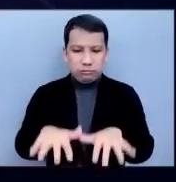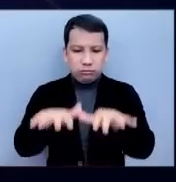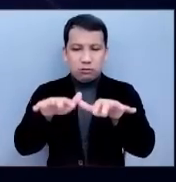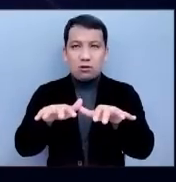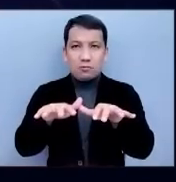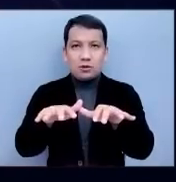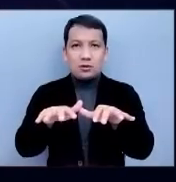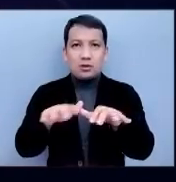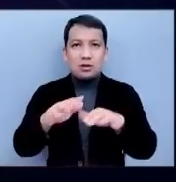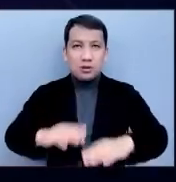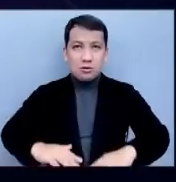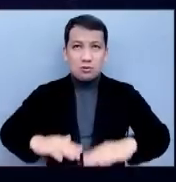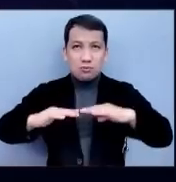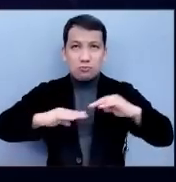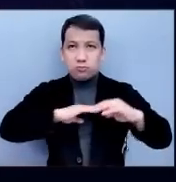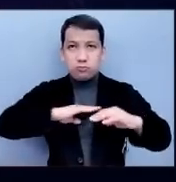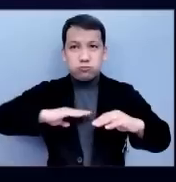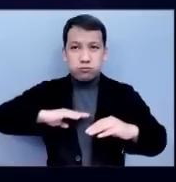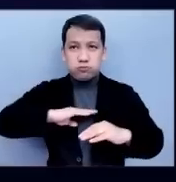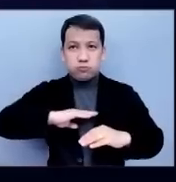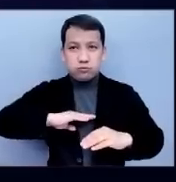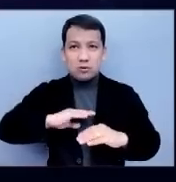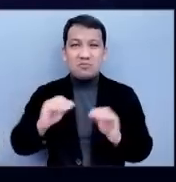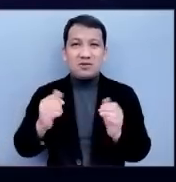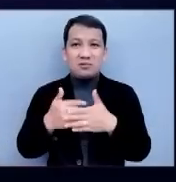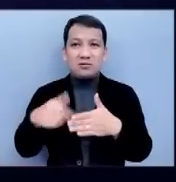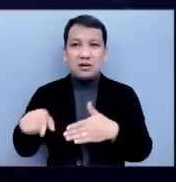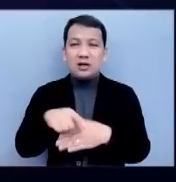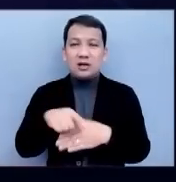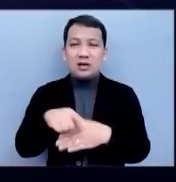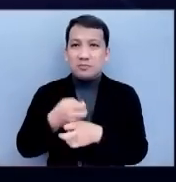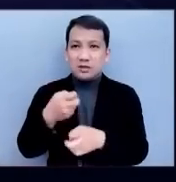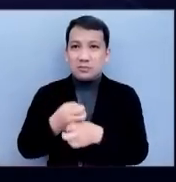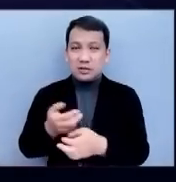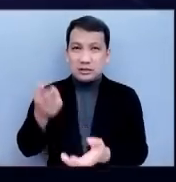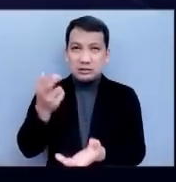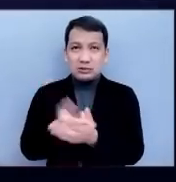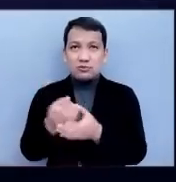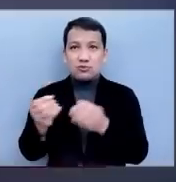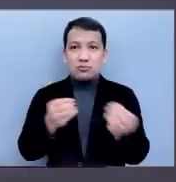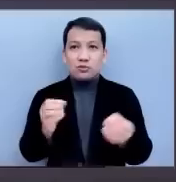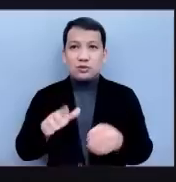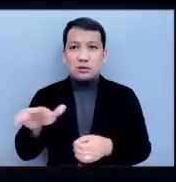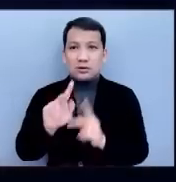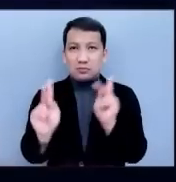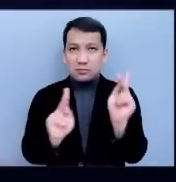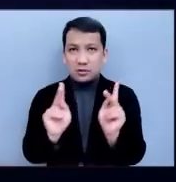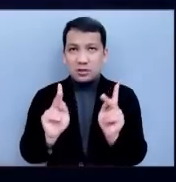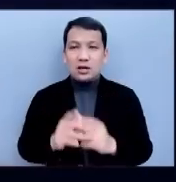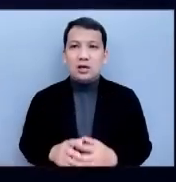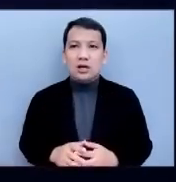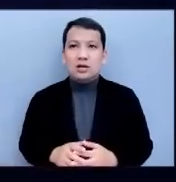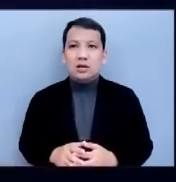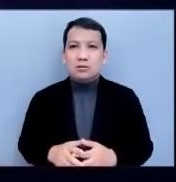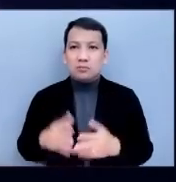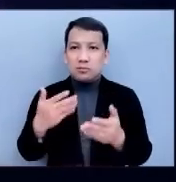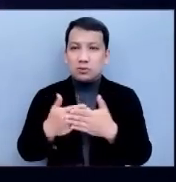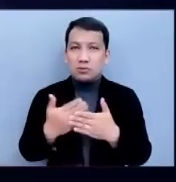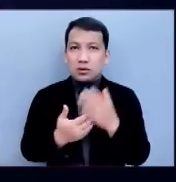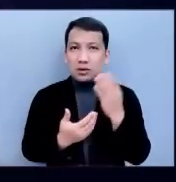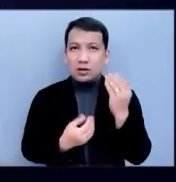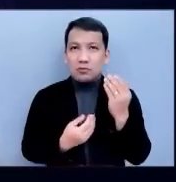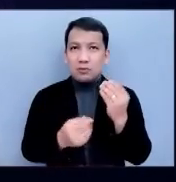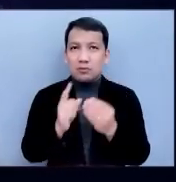ng dibdib ang baha sa kalapit na lugar. Pahirapan tuloy ang rescue operation sa mga residente. Sa pinakahuling tala ng